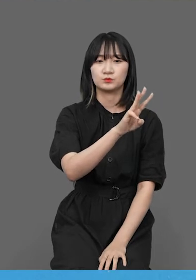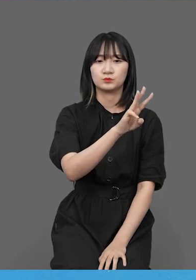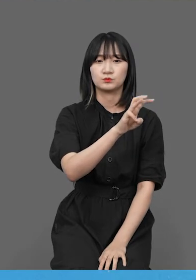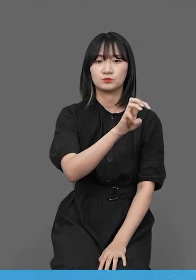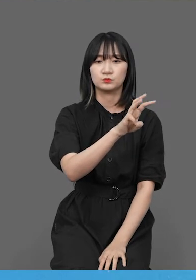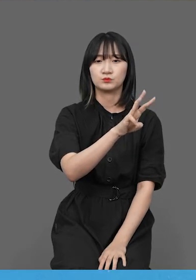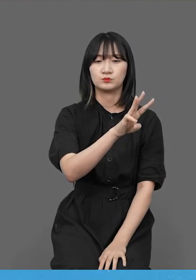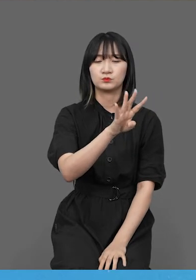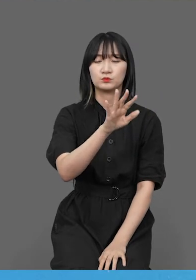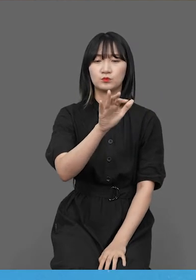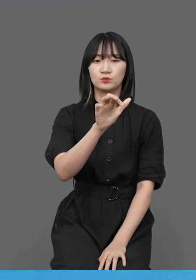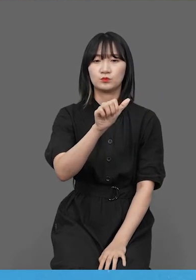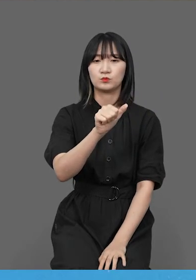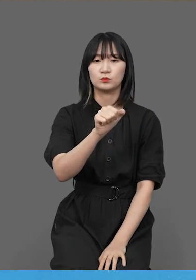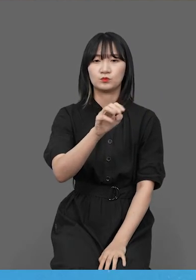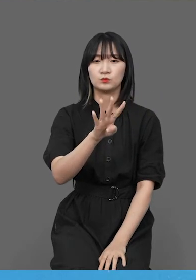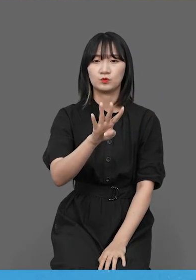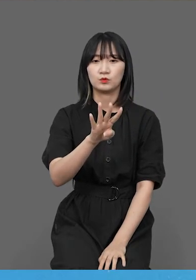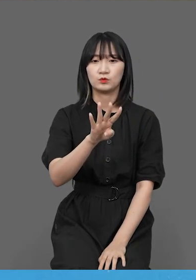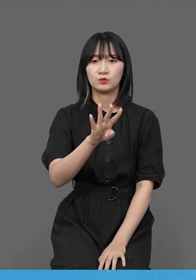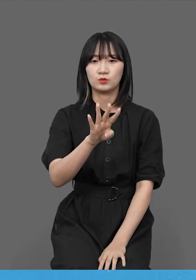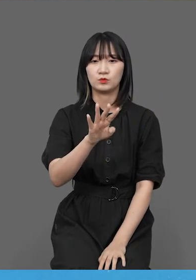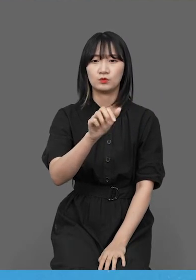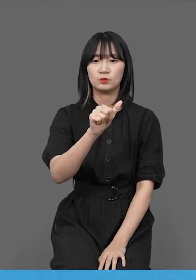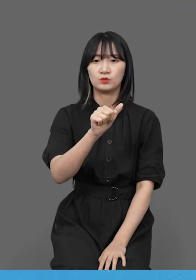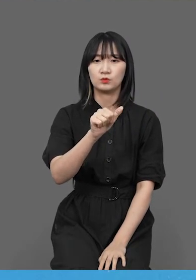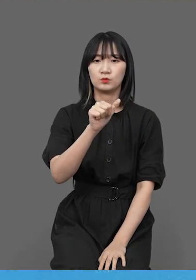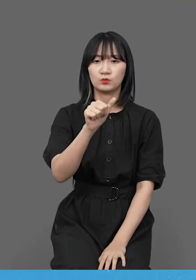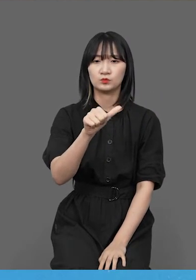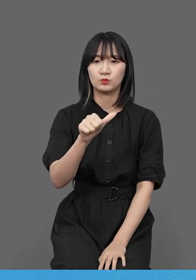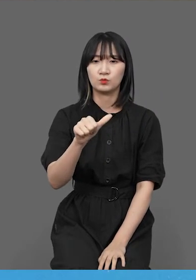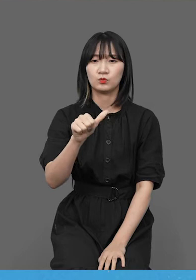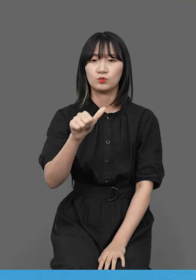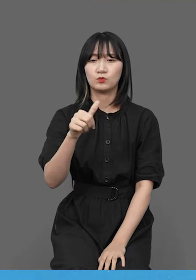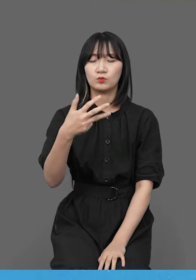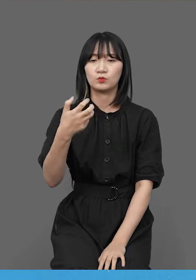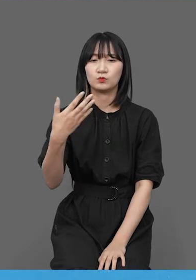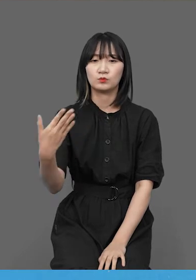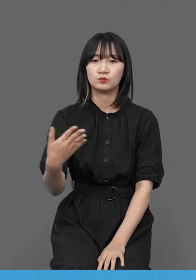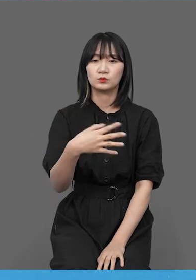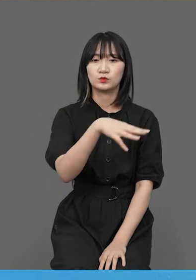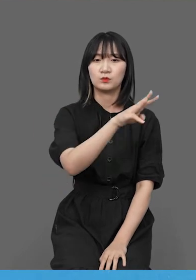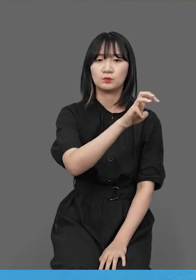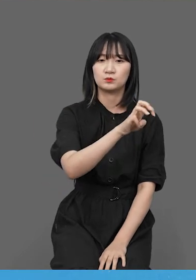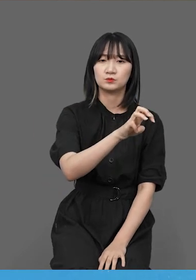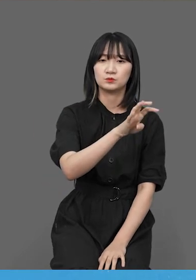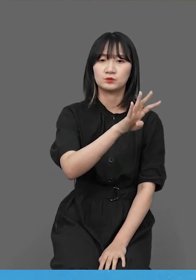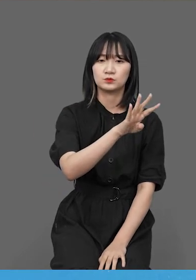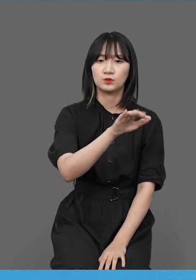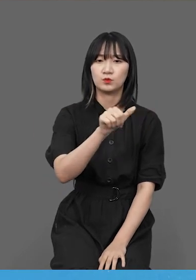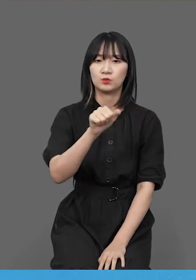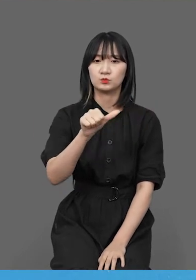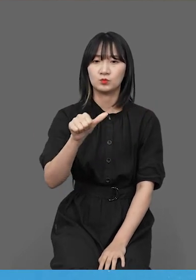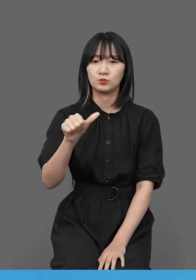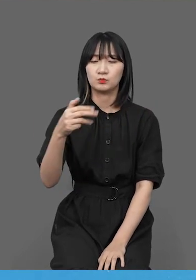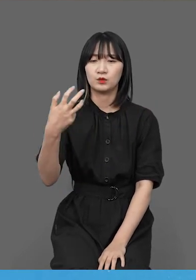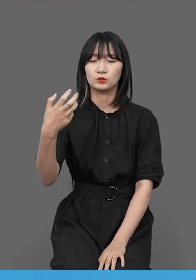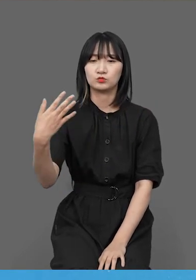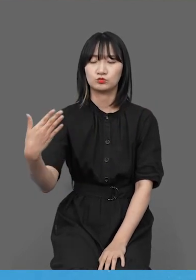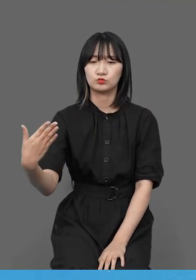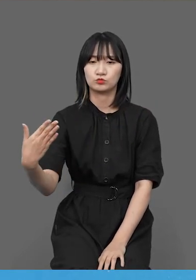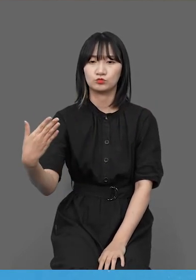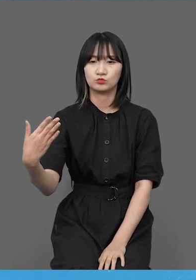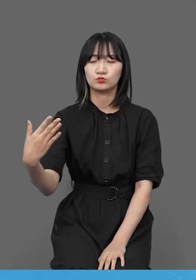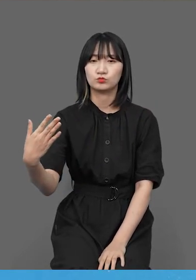89 다 피보나치 수열에 있는 숫자들이거든요. 34 더하기 55는 89잖아요.